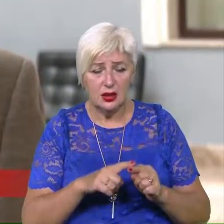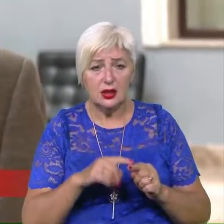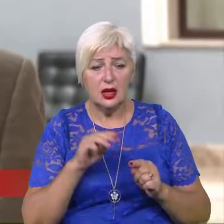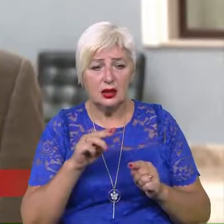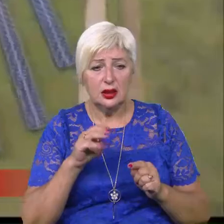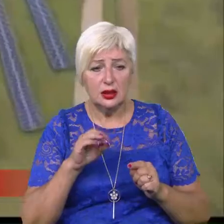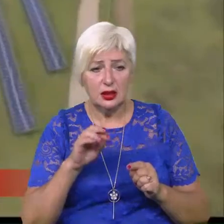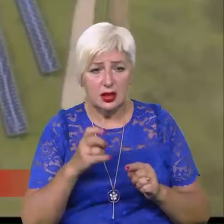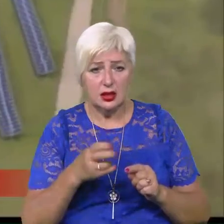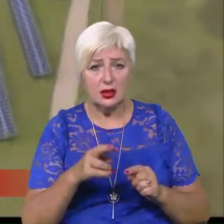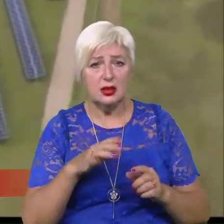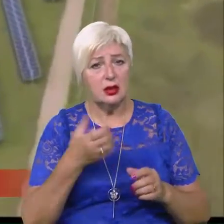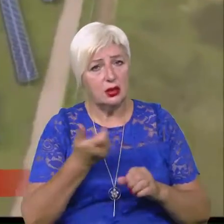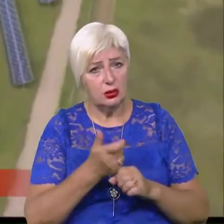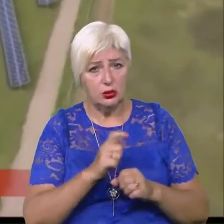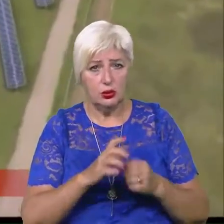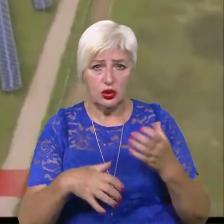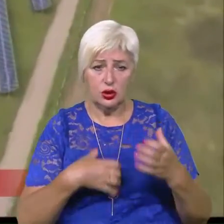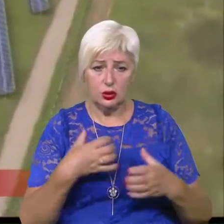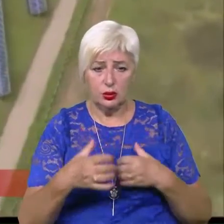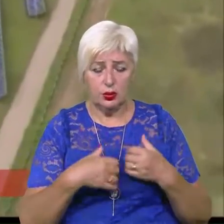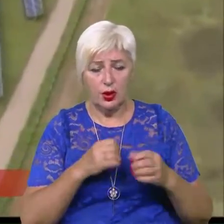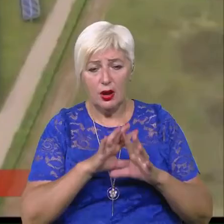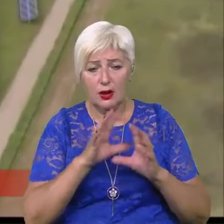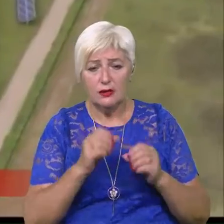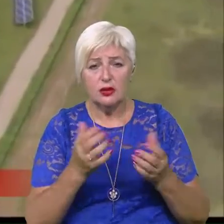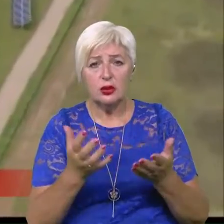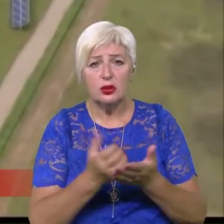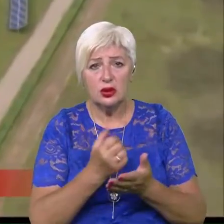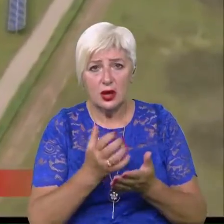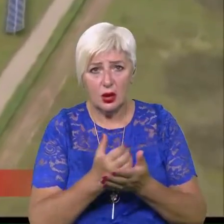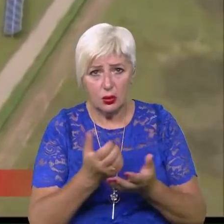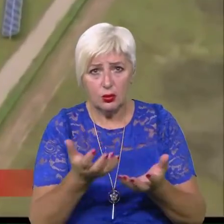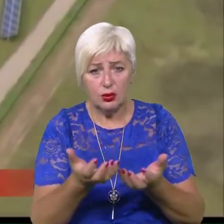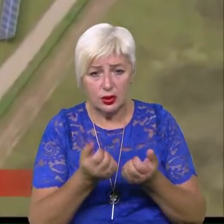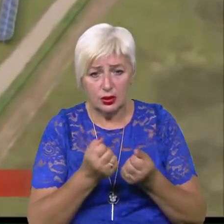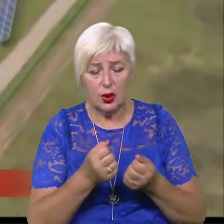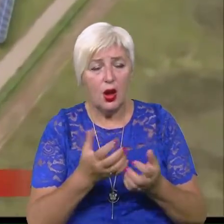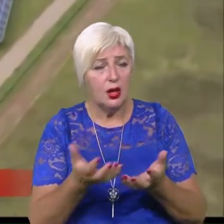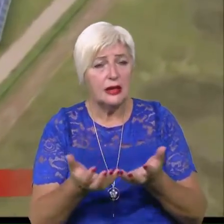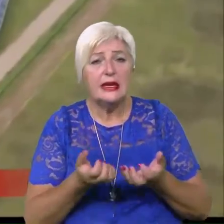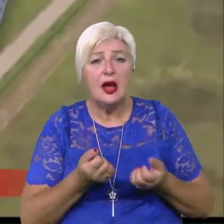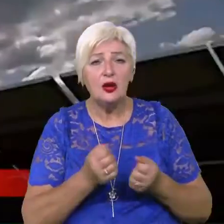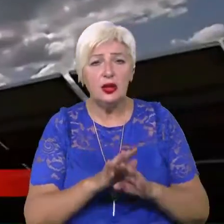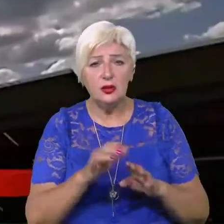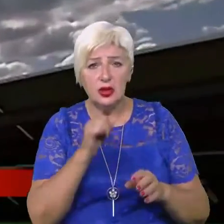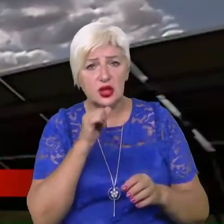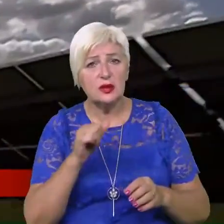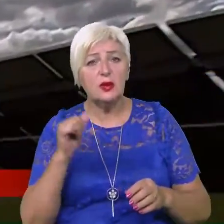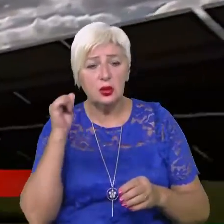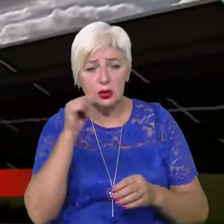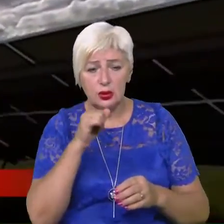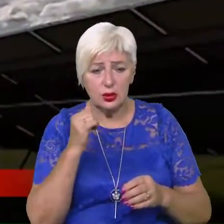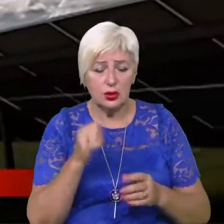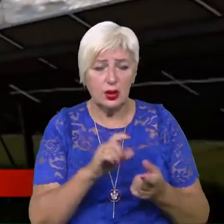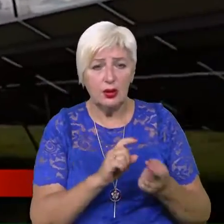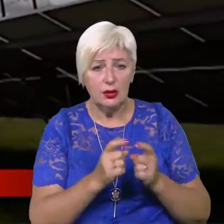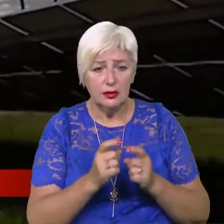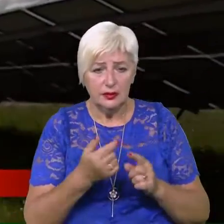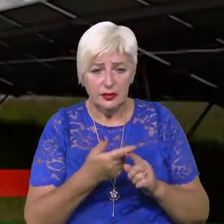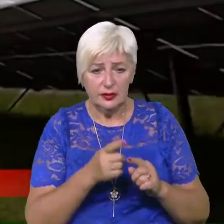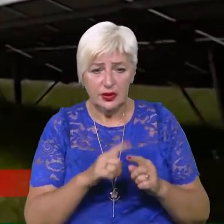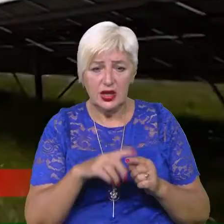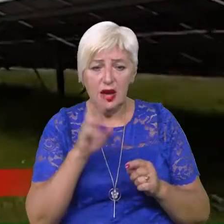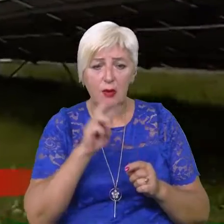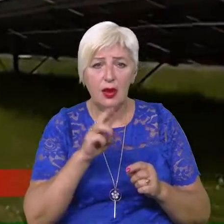дуже турбує. Усього заробленого зелена генерація не отримала ще й з минулого року. Державний борг за чисті кіловати – це мільярди